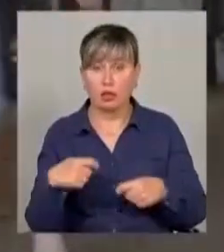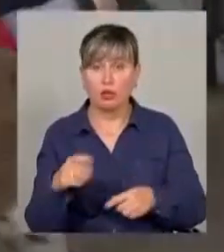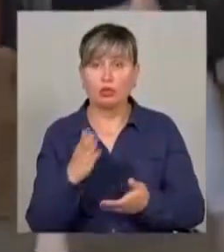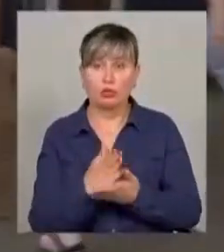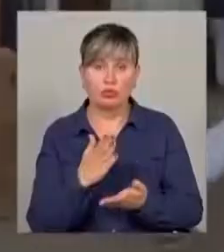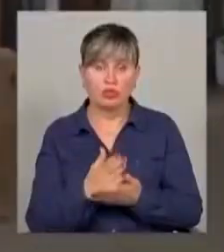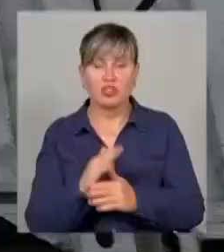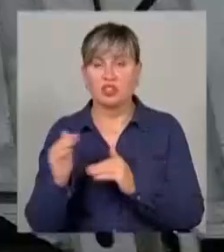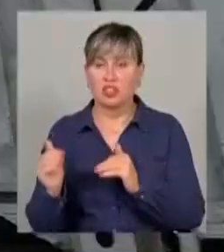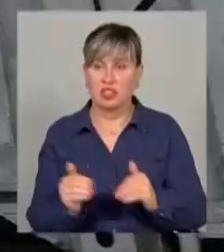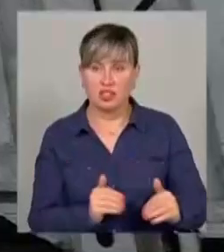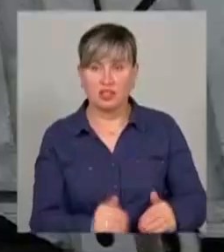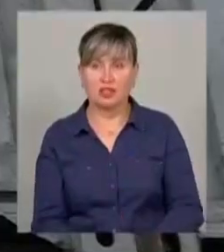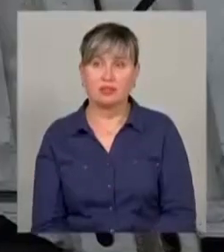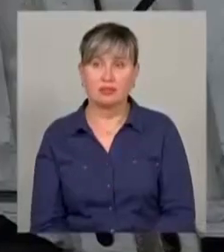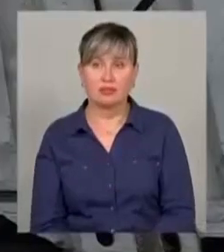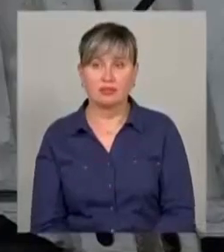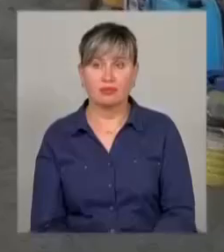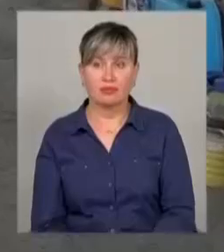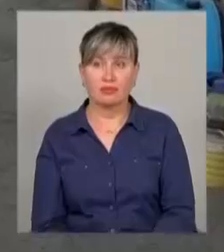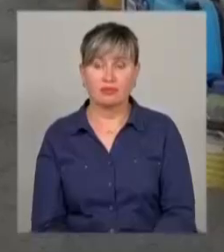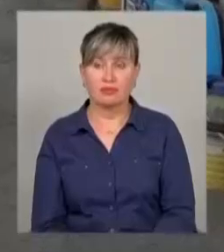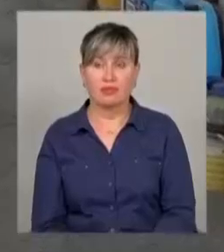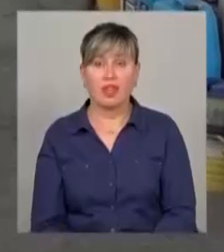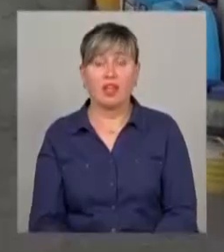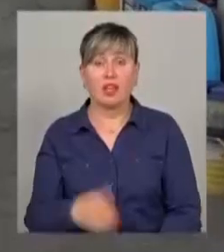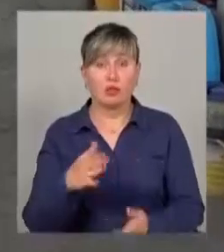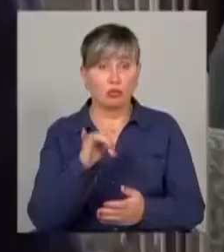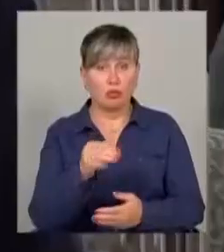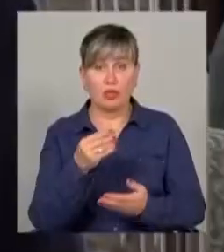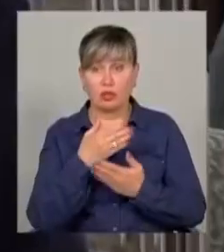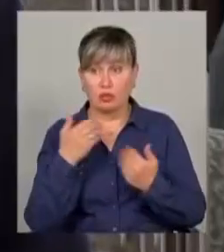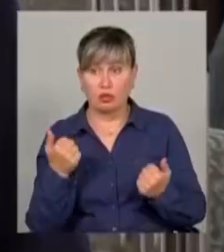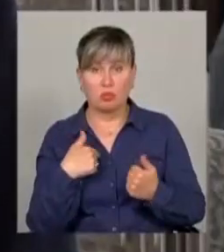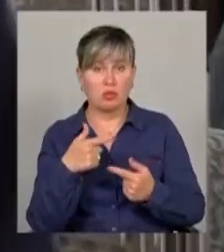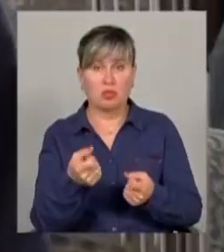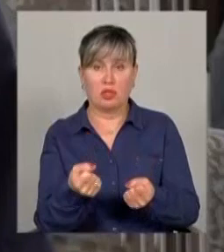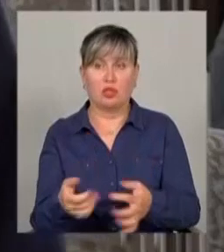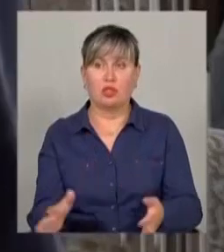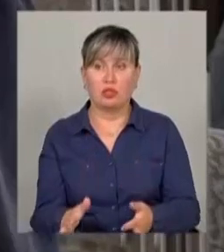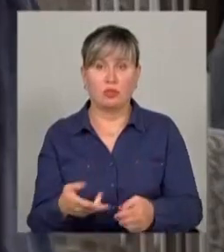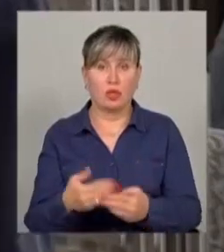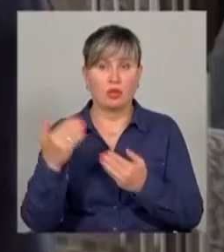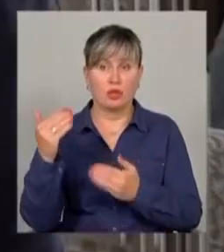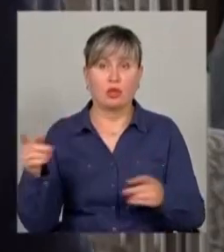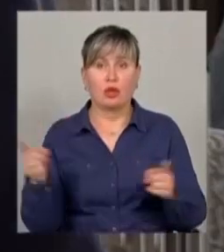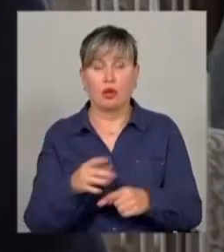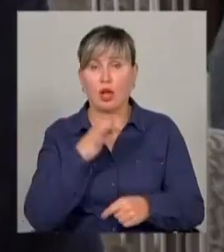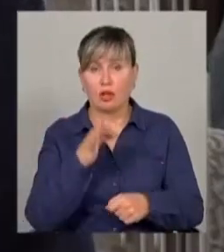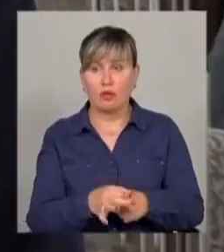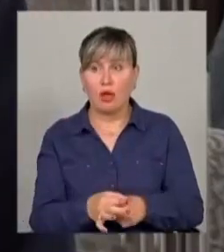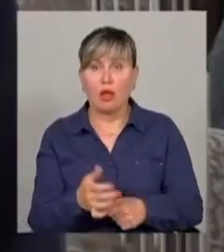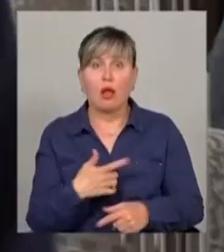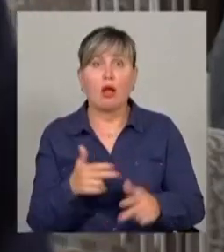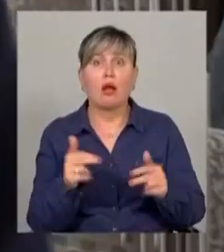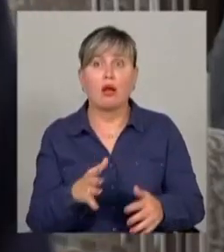существенно снизилась. А что же после боссу? Если у тебя нет денег, то мы тебя не держим. Это их короткий ответ. Но как нам быть?